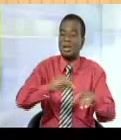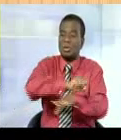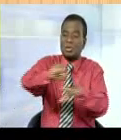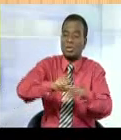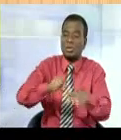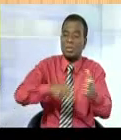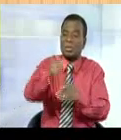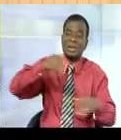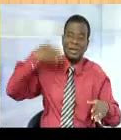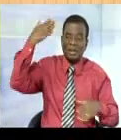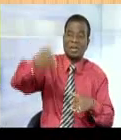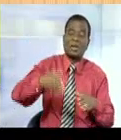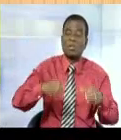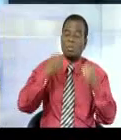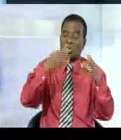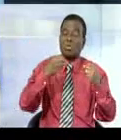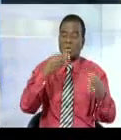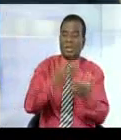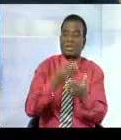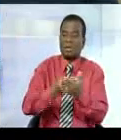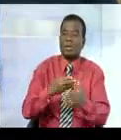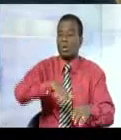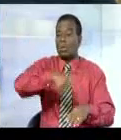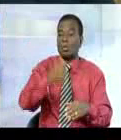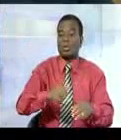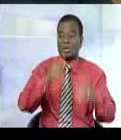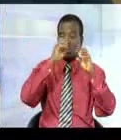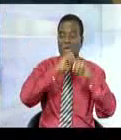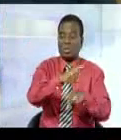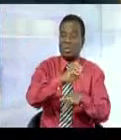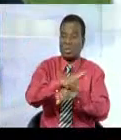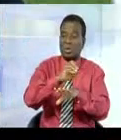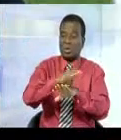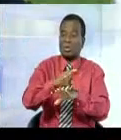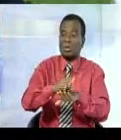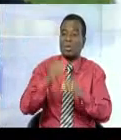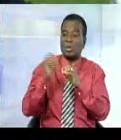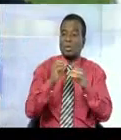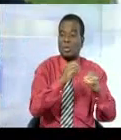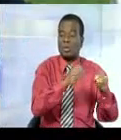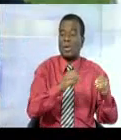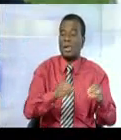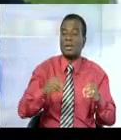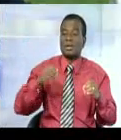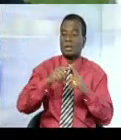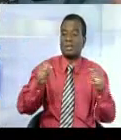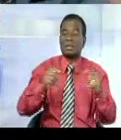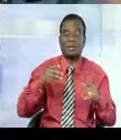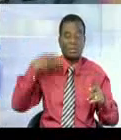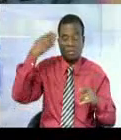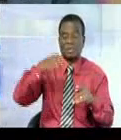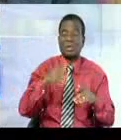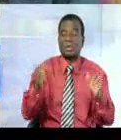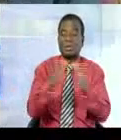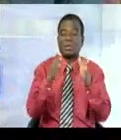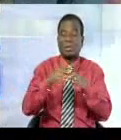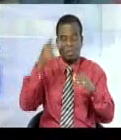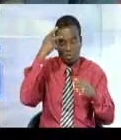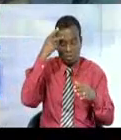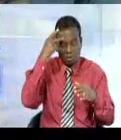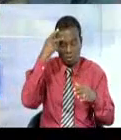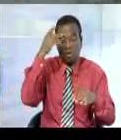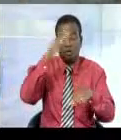paiera plus que celui qui a la petite superficie. Autre recommandation du séminaire, l'organisation très prochaine d'un atelier de réflexion sur